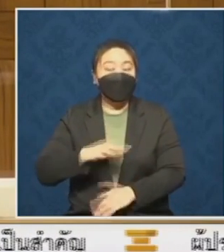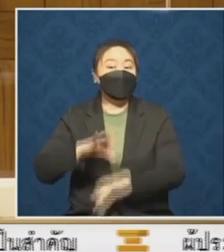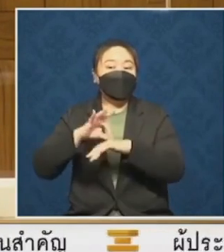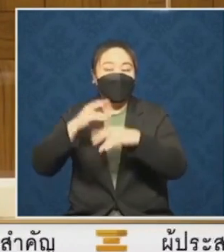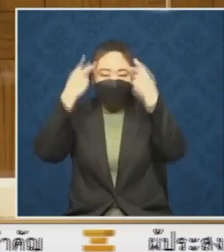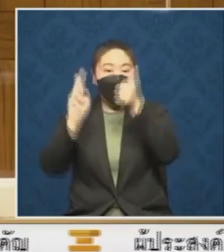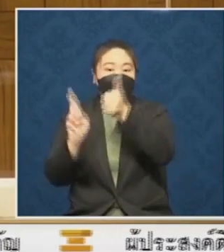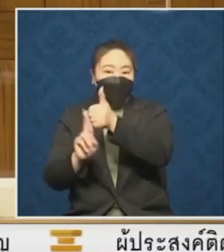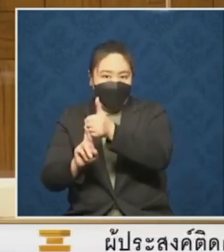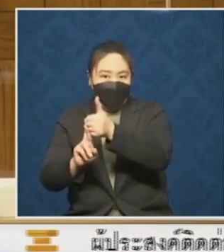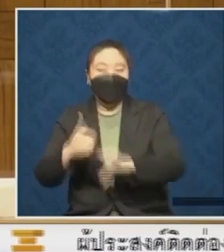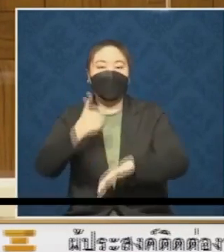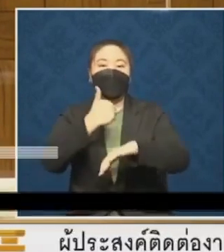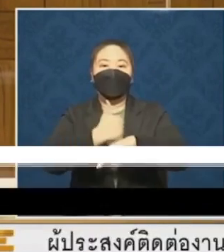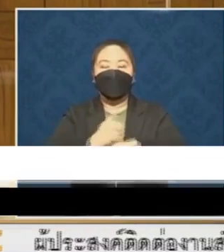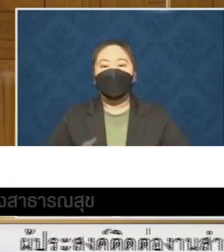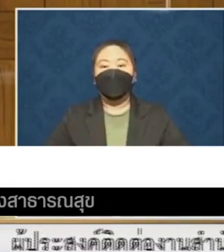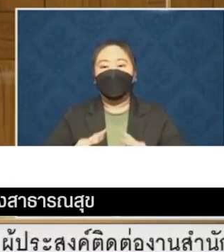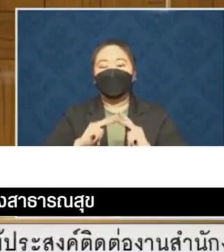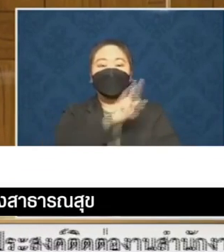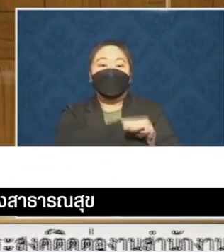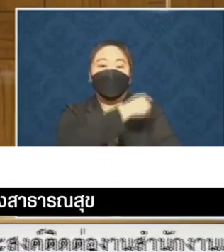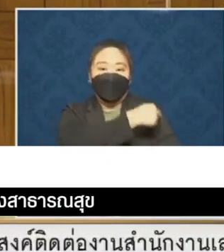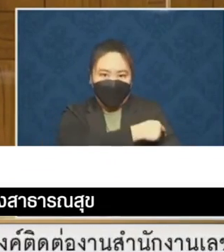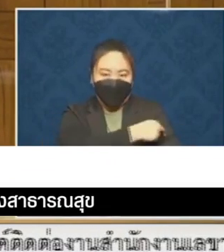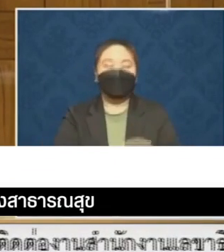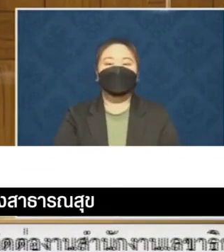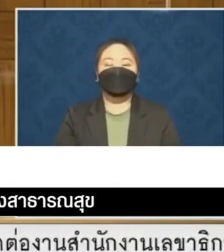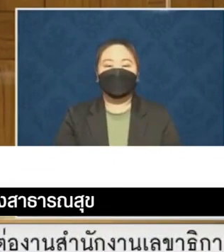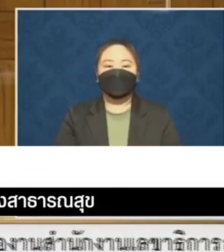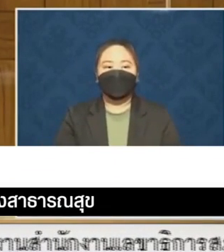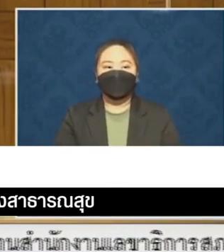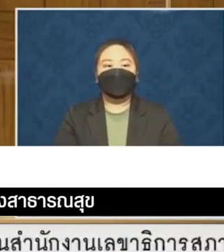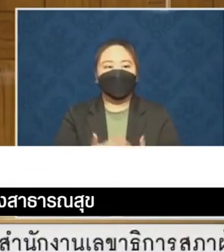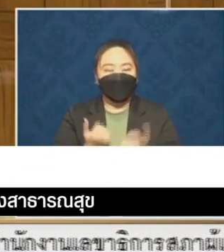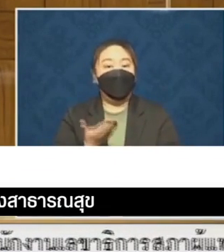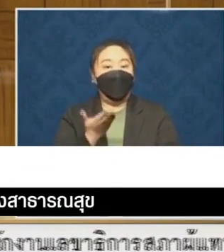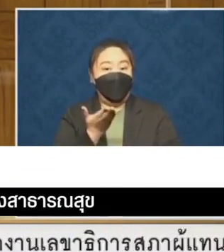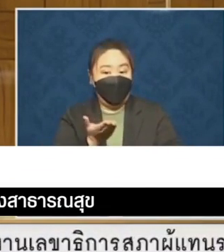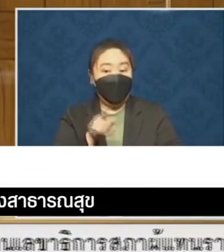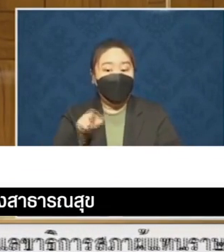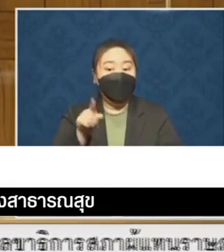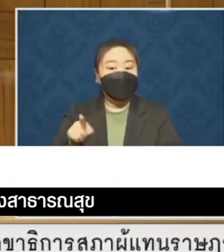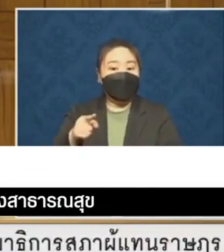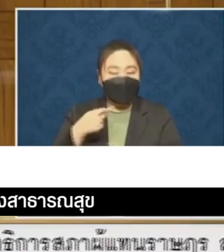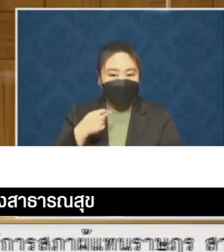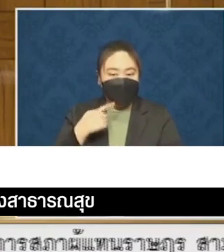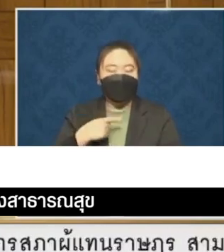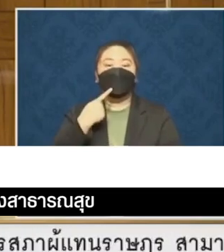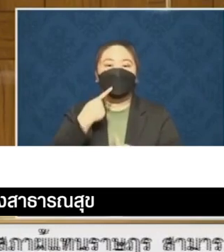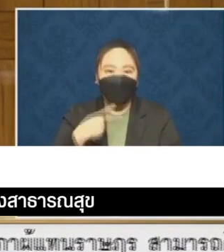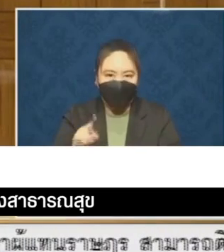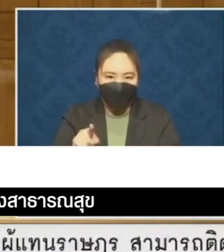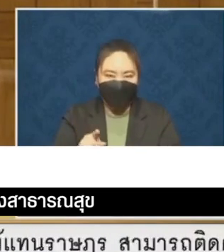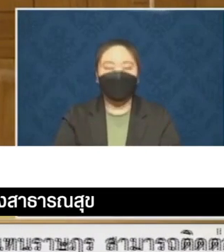ตรีและรมนตีว่ากายกสวงสานสุขขออามาตอบคำถามซึ่ท่าง